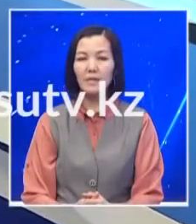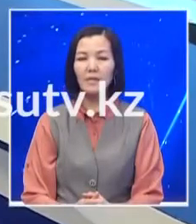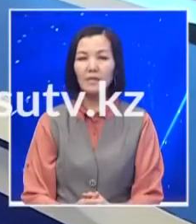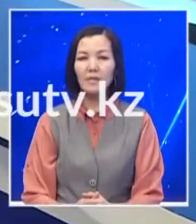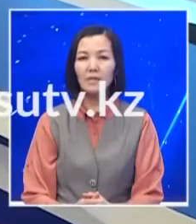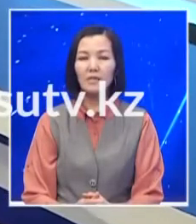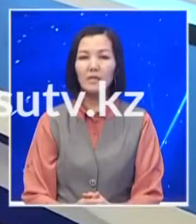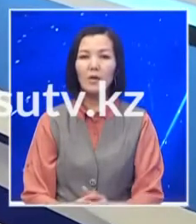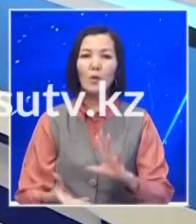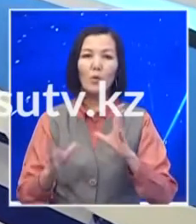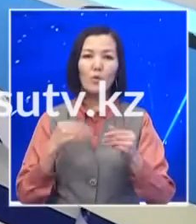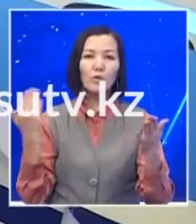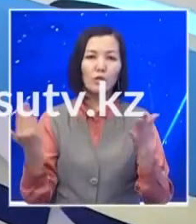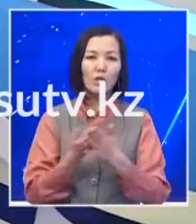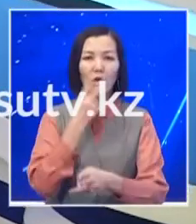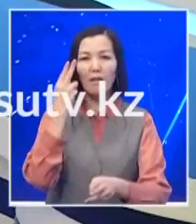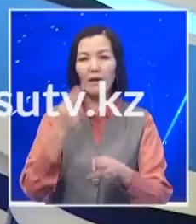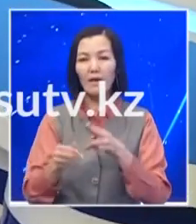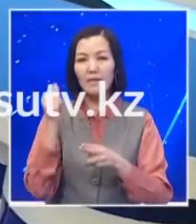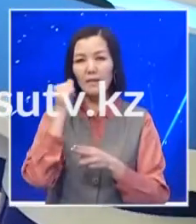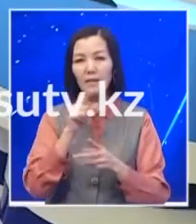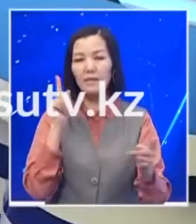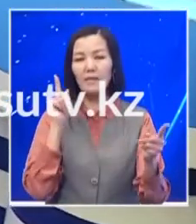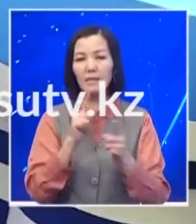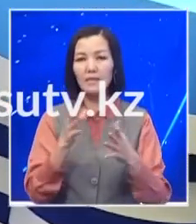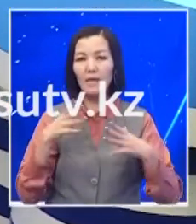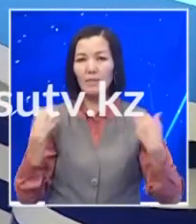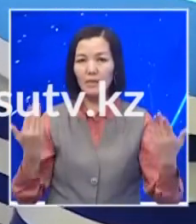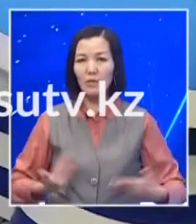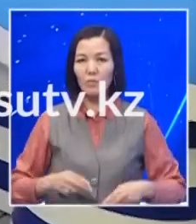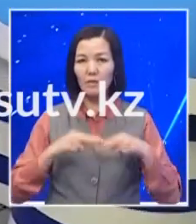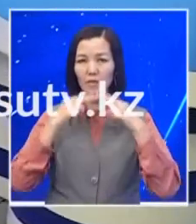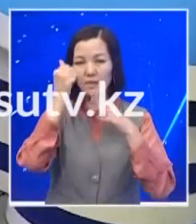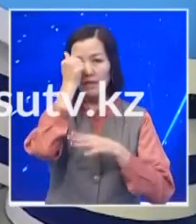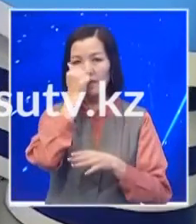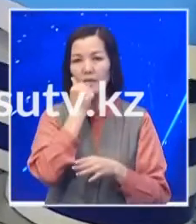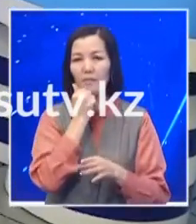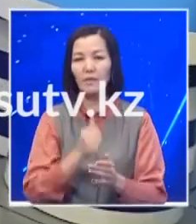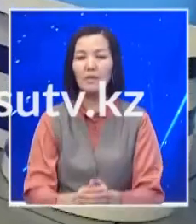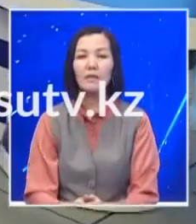Қадірменді көрермен, бүгінгі айтар ақпараттар легі осы болды. Хабарды алшайық, сау болыңыздар.